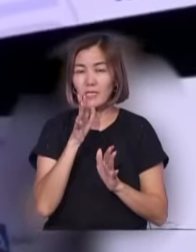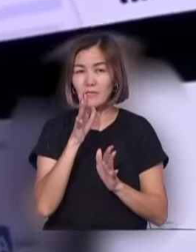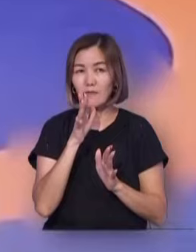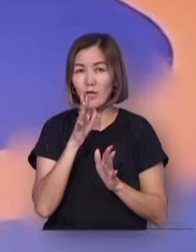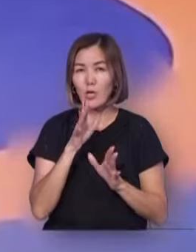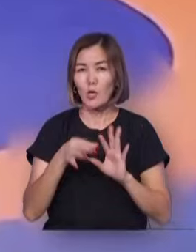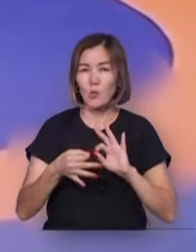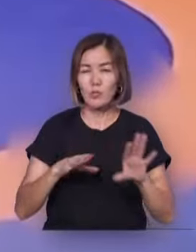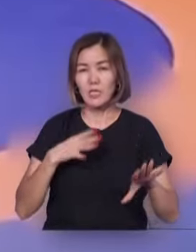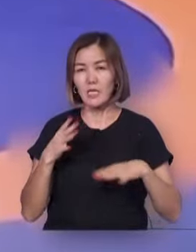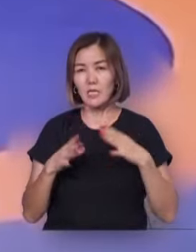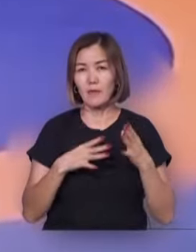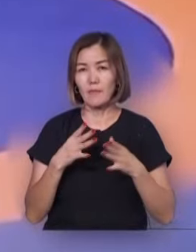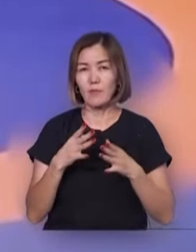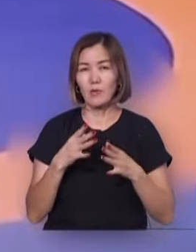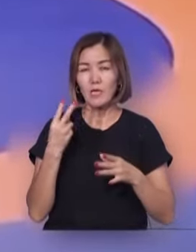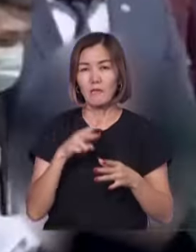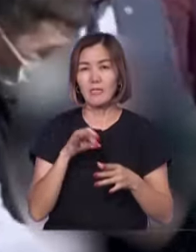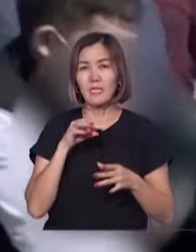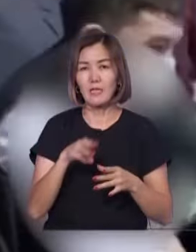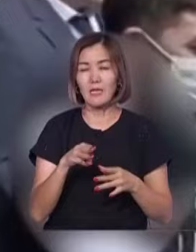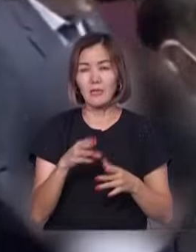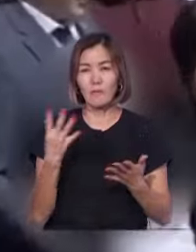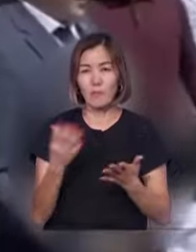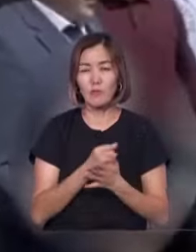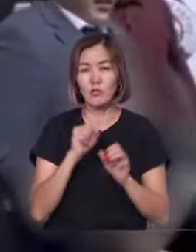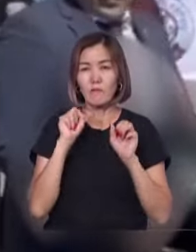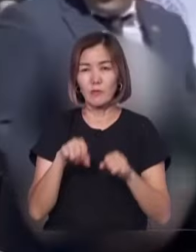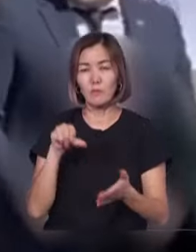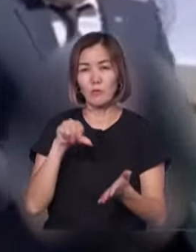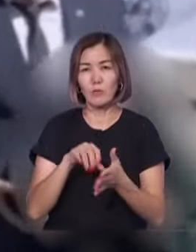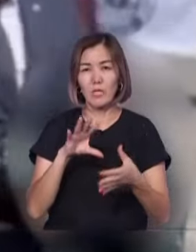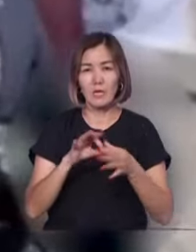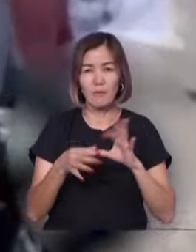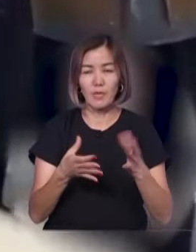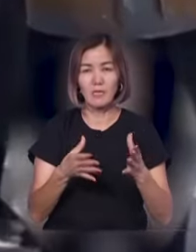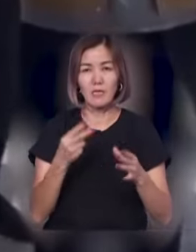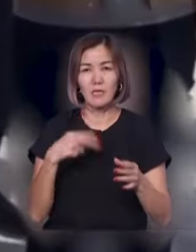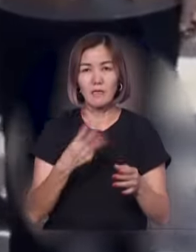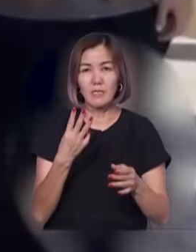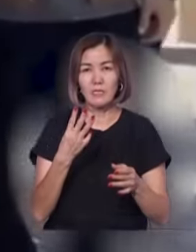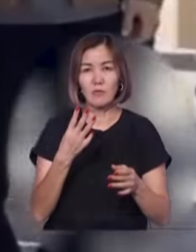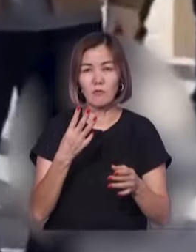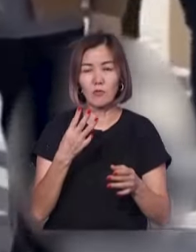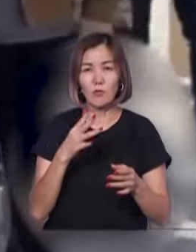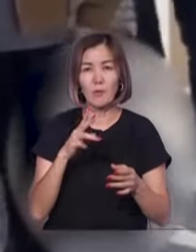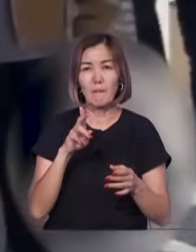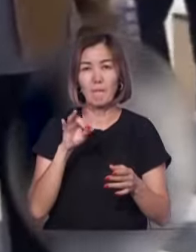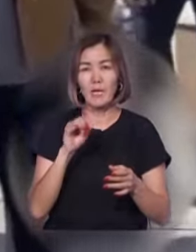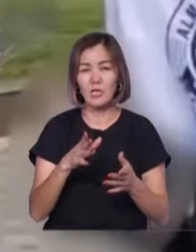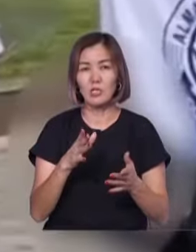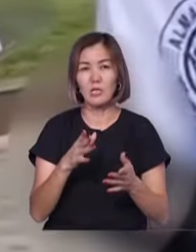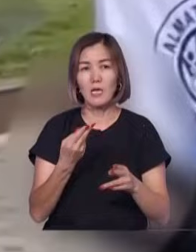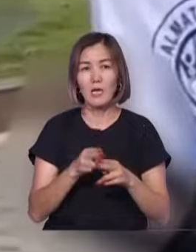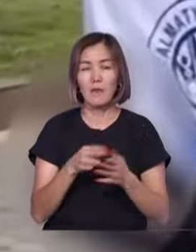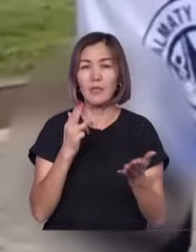усердным тренировкам на протяжении более 20 лет он получил возможность выступить на Олимпиаде 2024 в Париже об этом